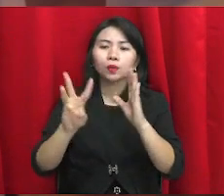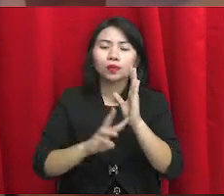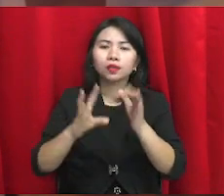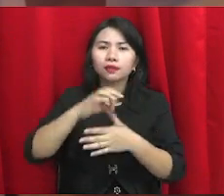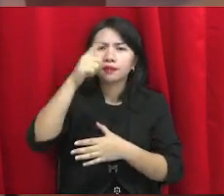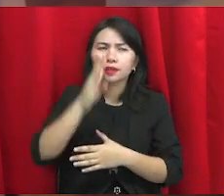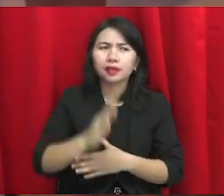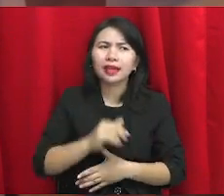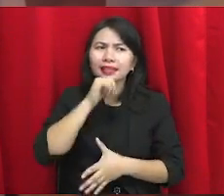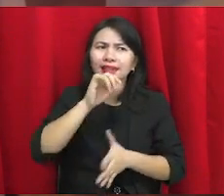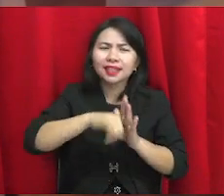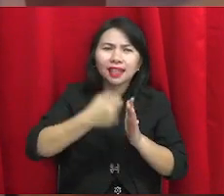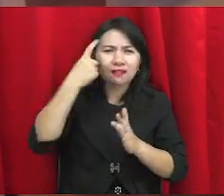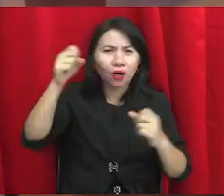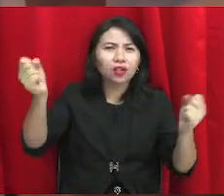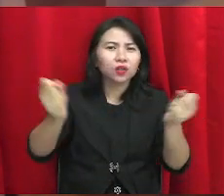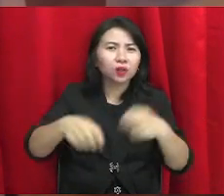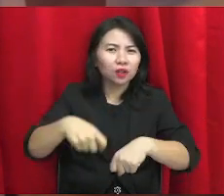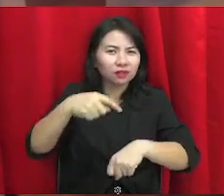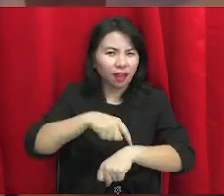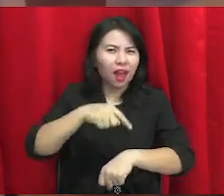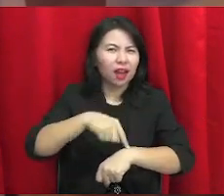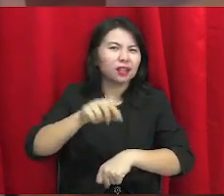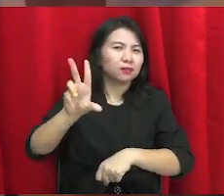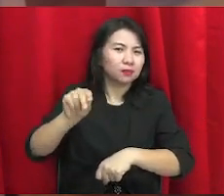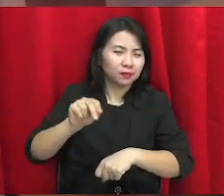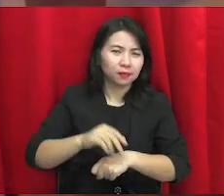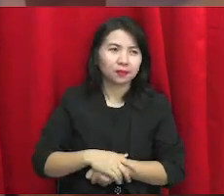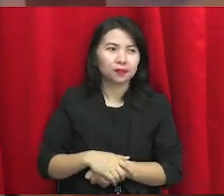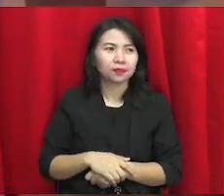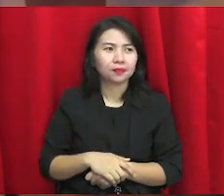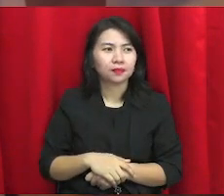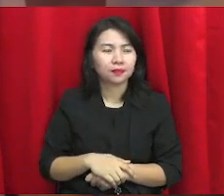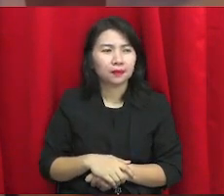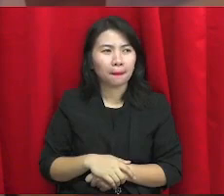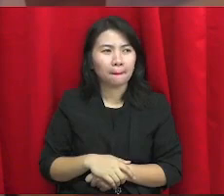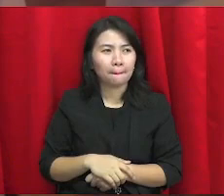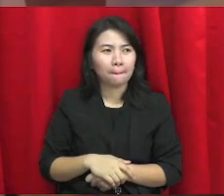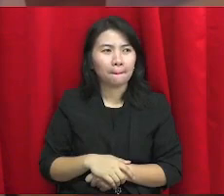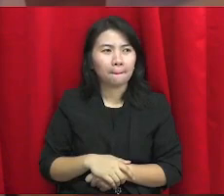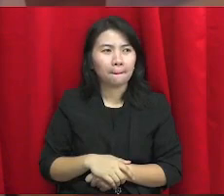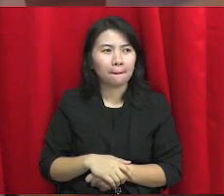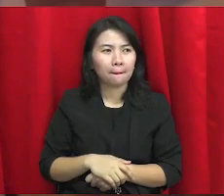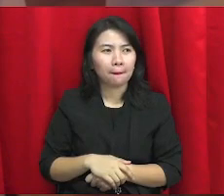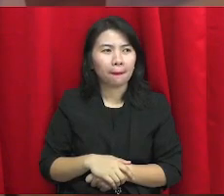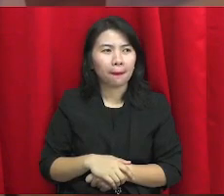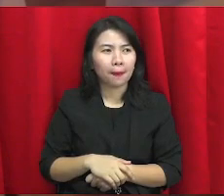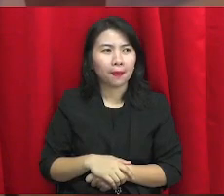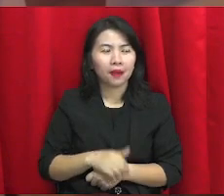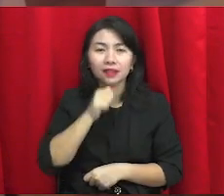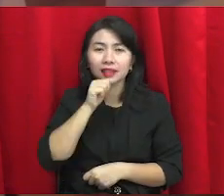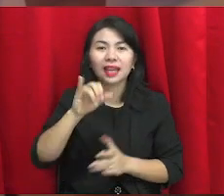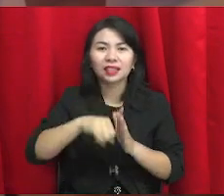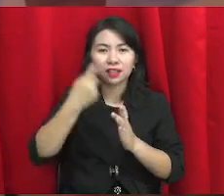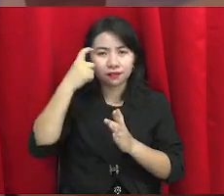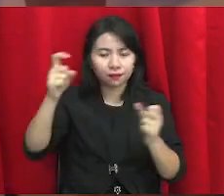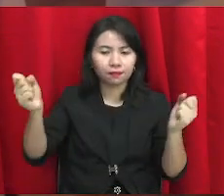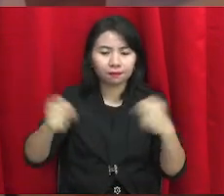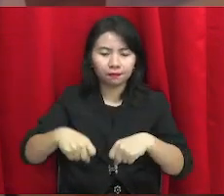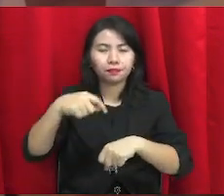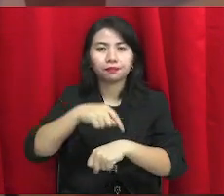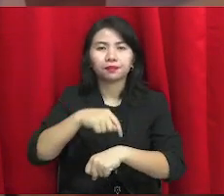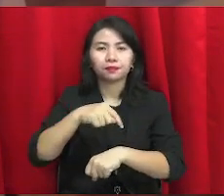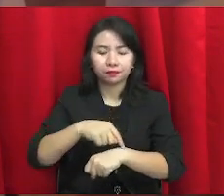the temporal time. Hindi lang yan para sa ang tawag natin Diyos sa time na yan. Hindi lang yan for temporary. That's